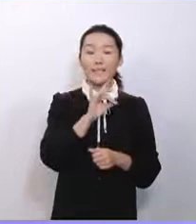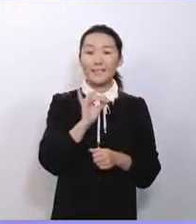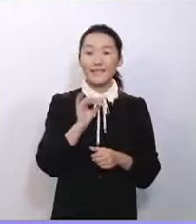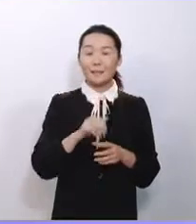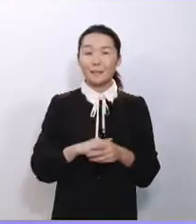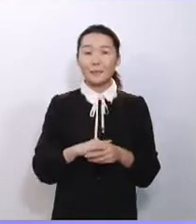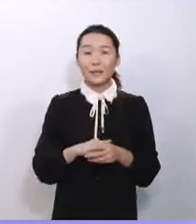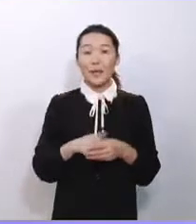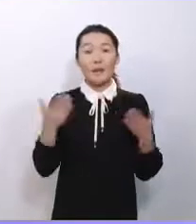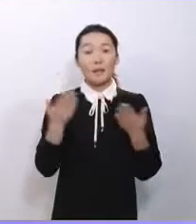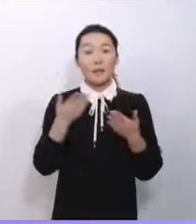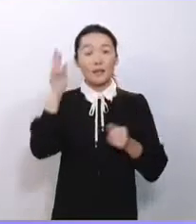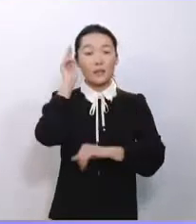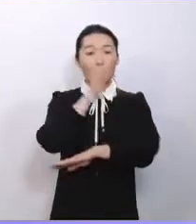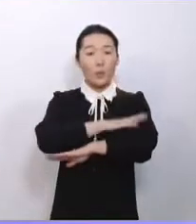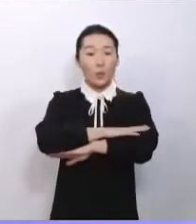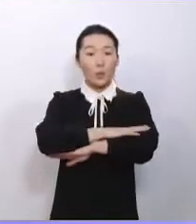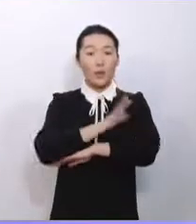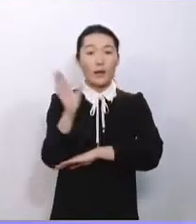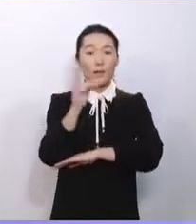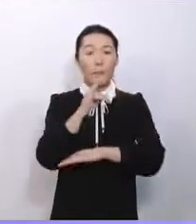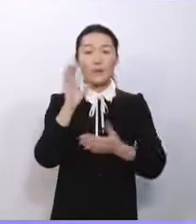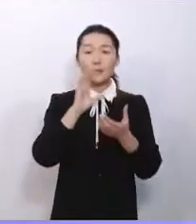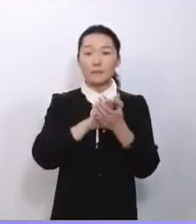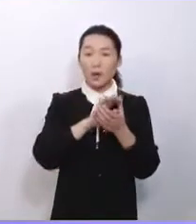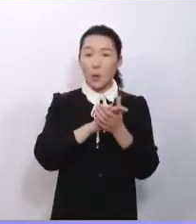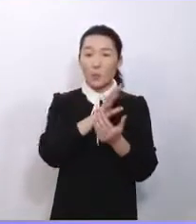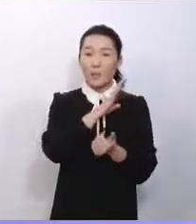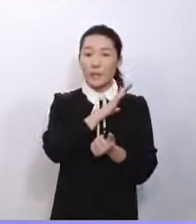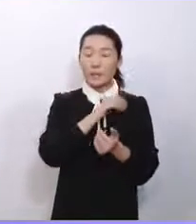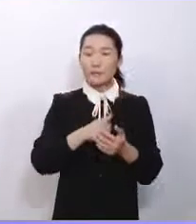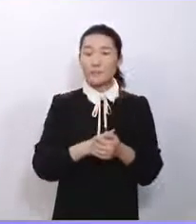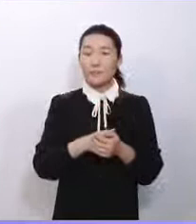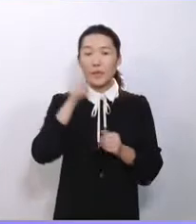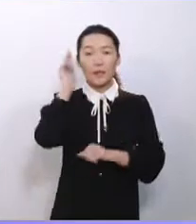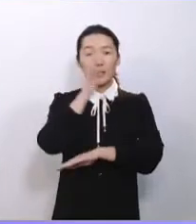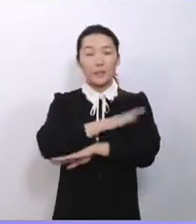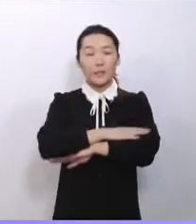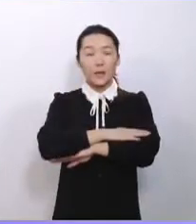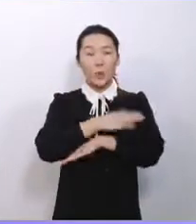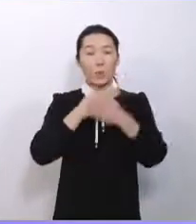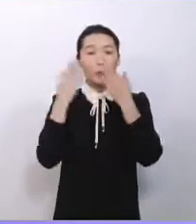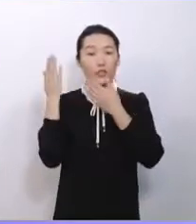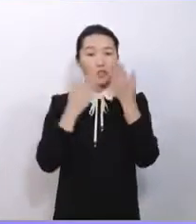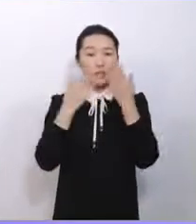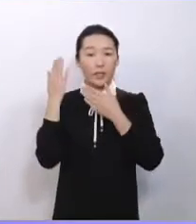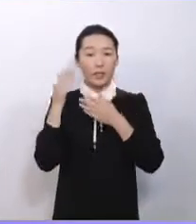На каких уроках и занятиях мы с вами знакомились? На уроке чтения.